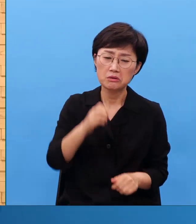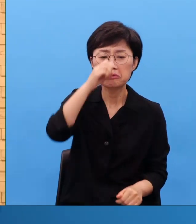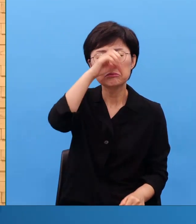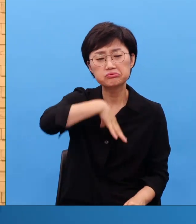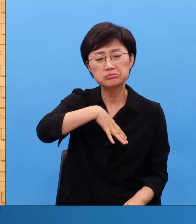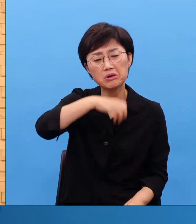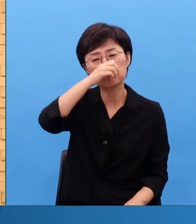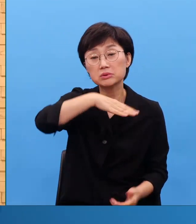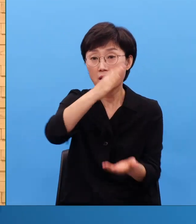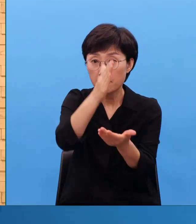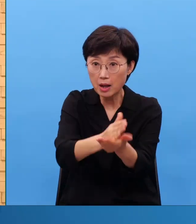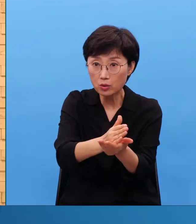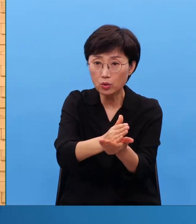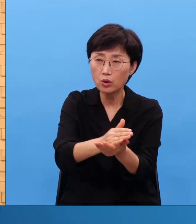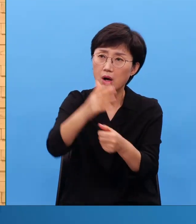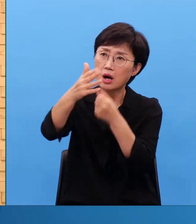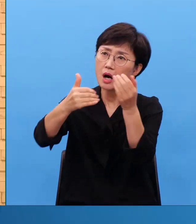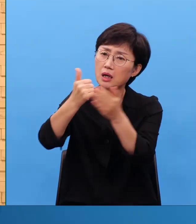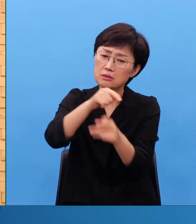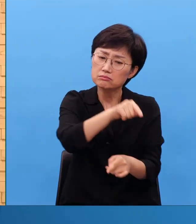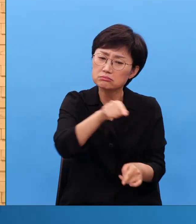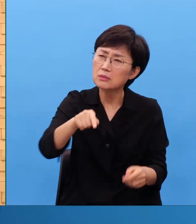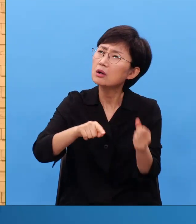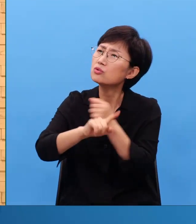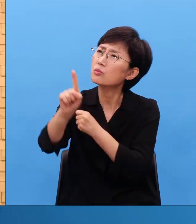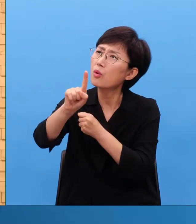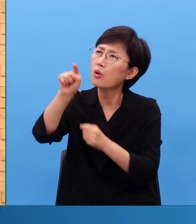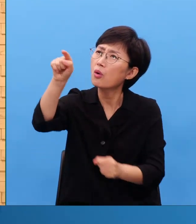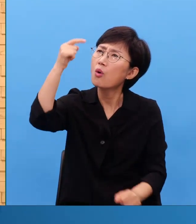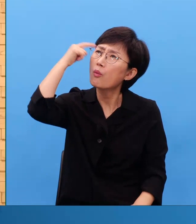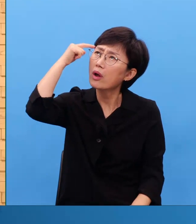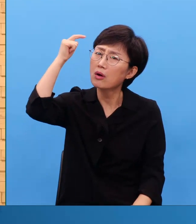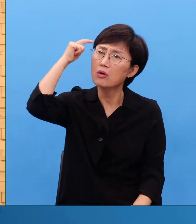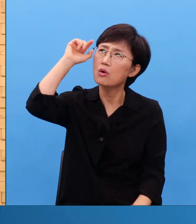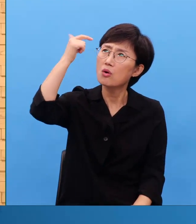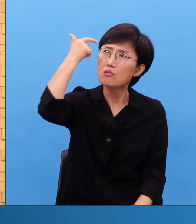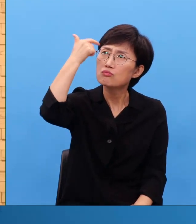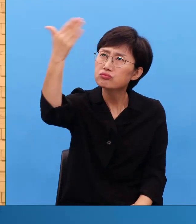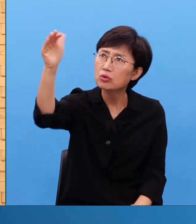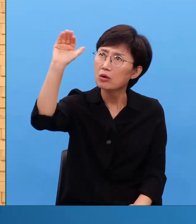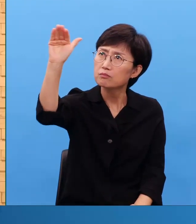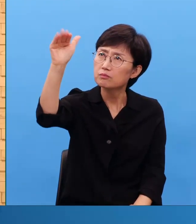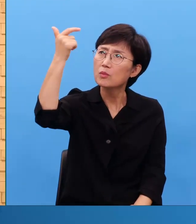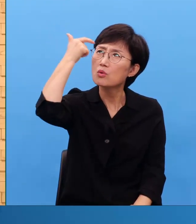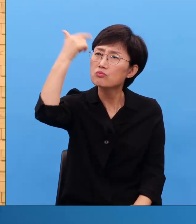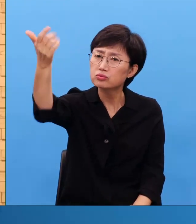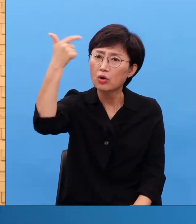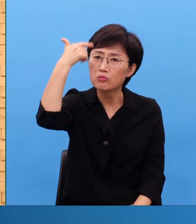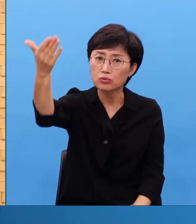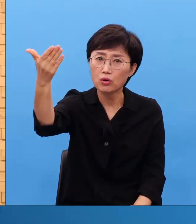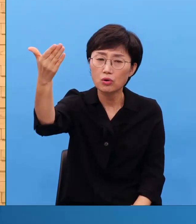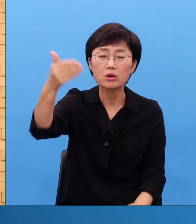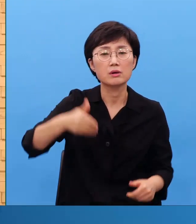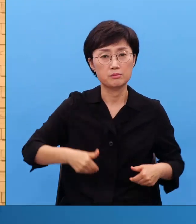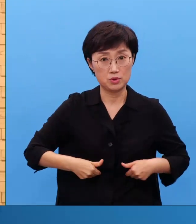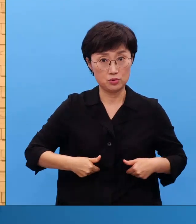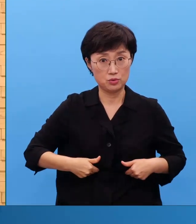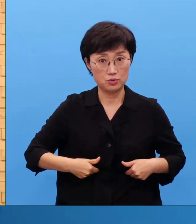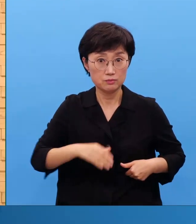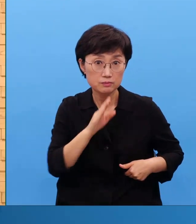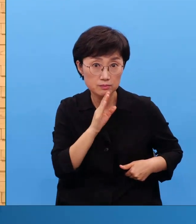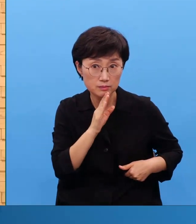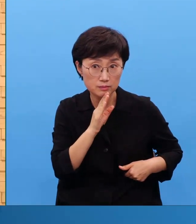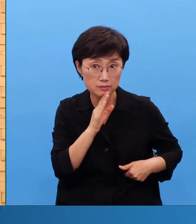내용이고 답을 찾아야 되는 내용입니다. These are contents that you must question about and answers that you must receive. 그중 하나 Now, one of